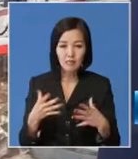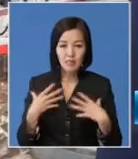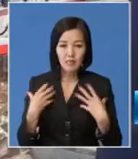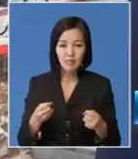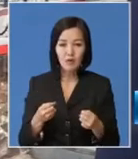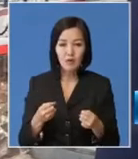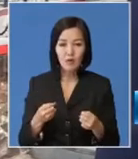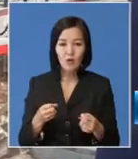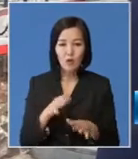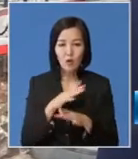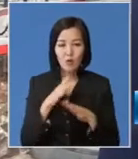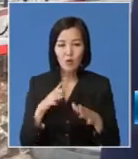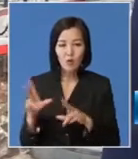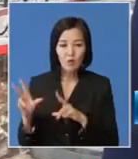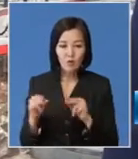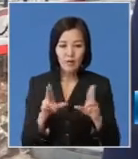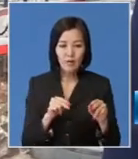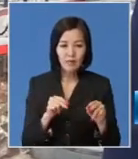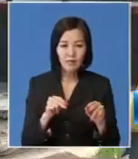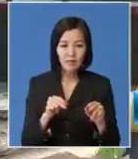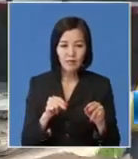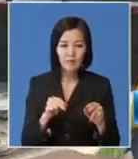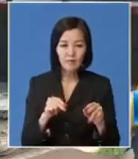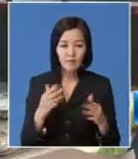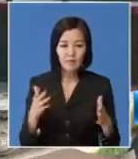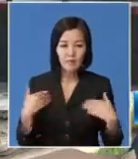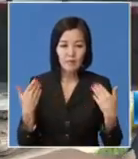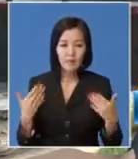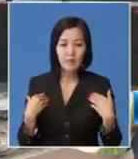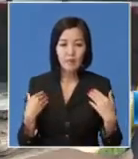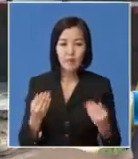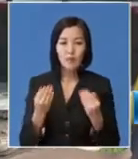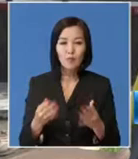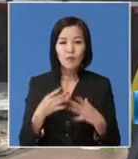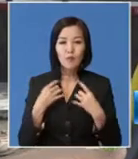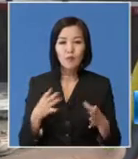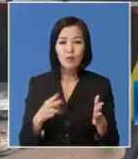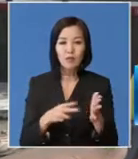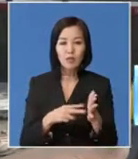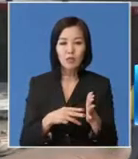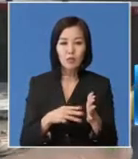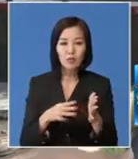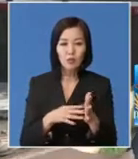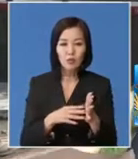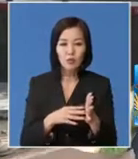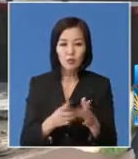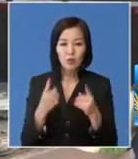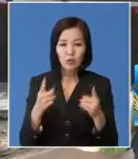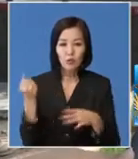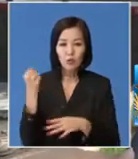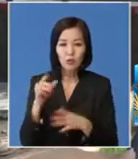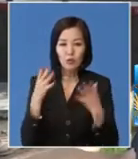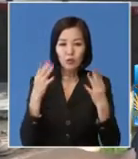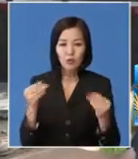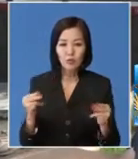саулық, мол бақыт және бейбіт ғұмыр тілеймін. Отан қорғаушылар күнімен және 9 мамыр ұлы жеңіс күнімен шын